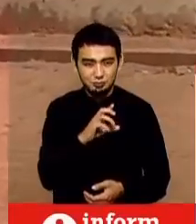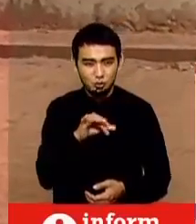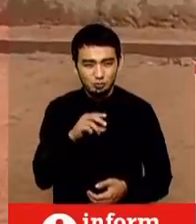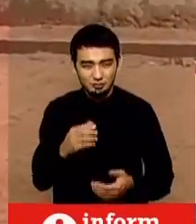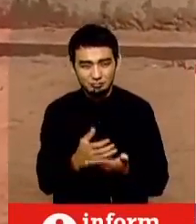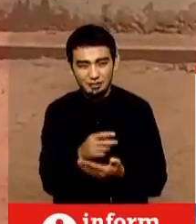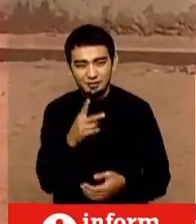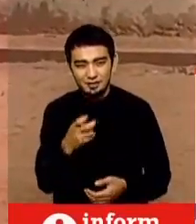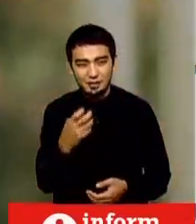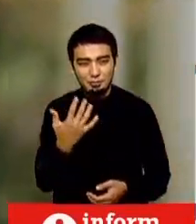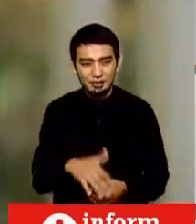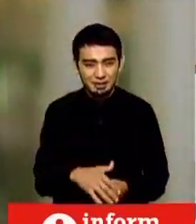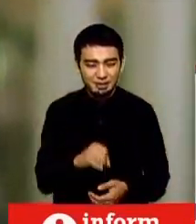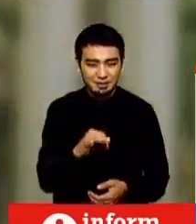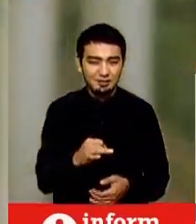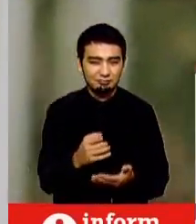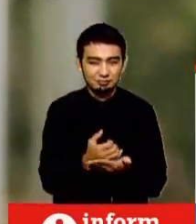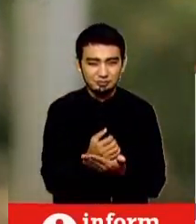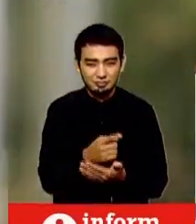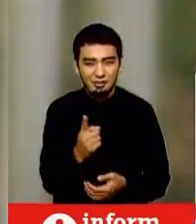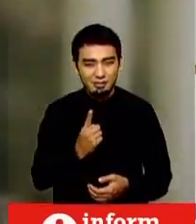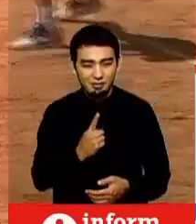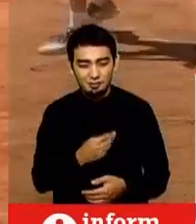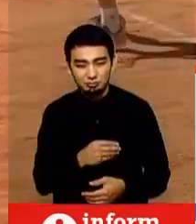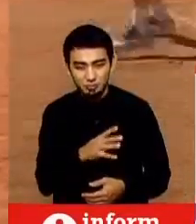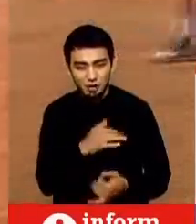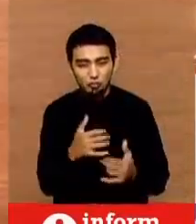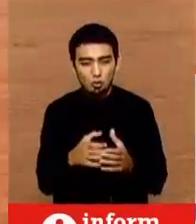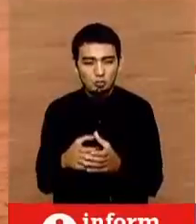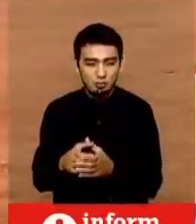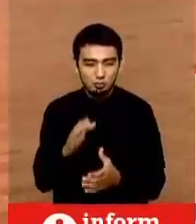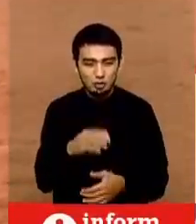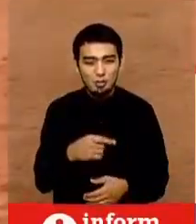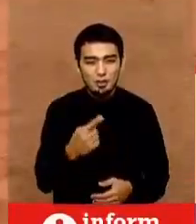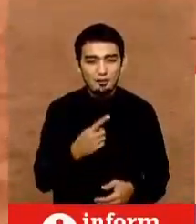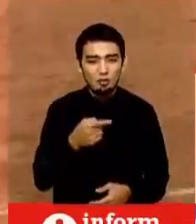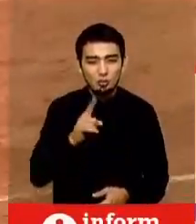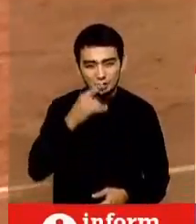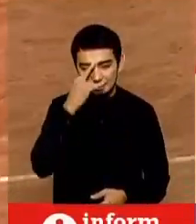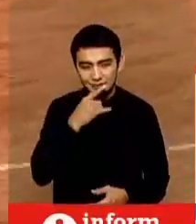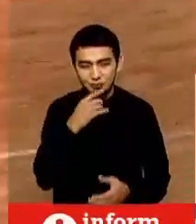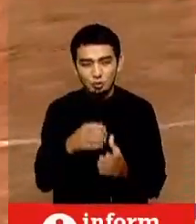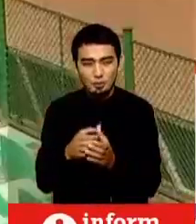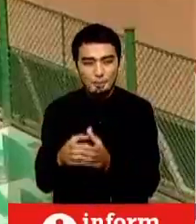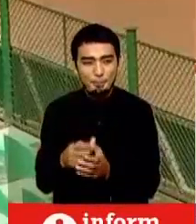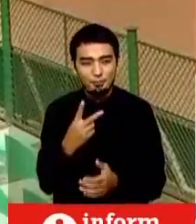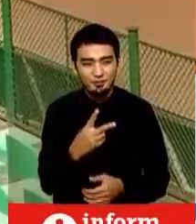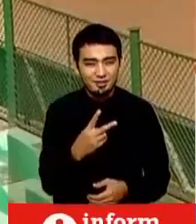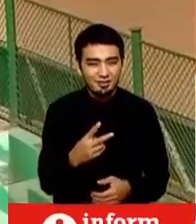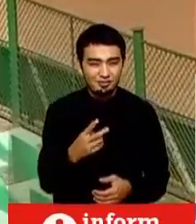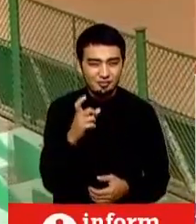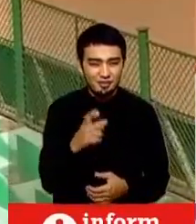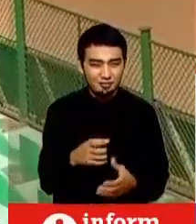ATP 250, причем именно на грунтовом покрытии. От первого номера казахстанской сборной в парном разряде на предстоящем